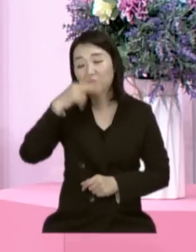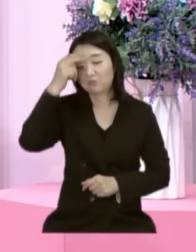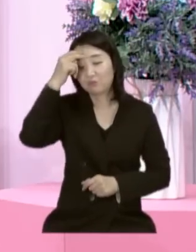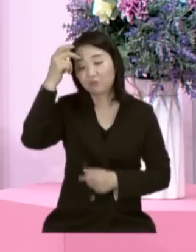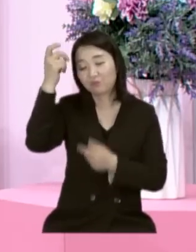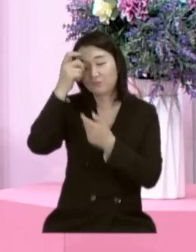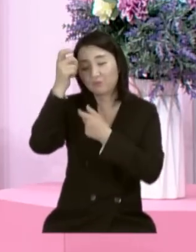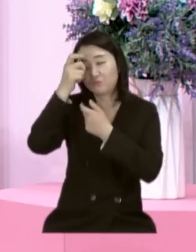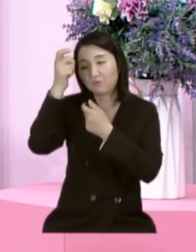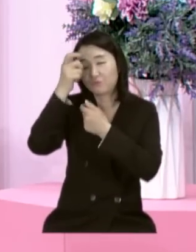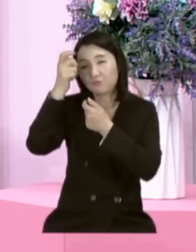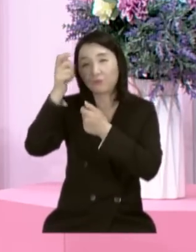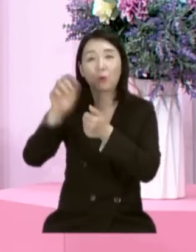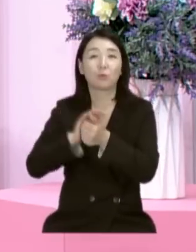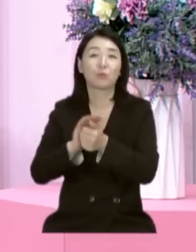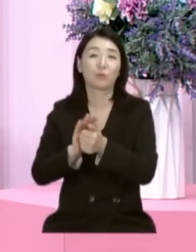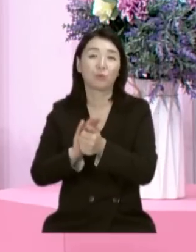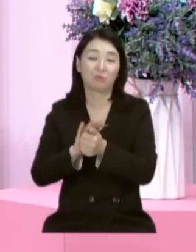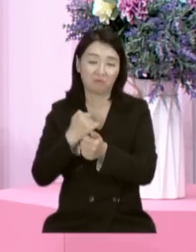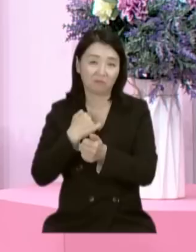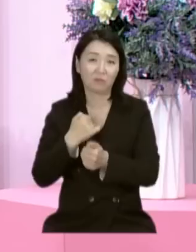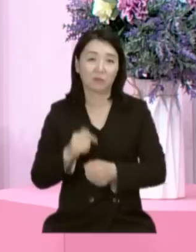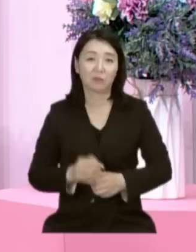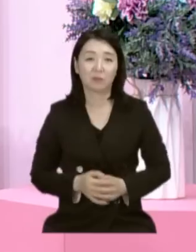이제 그 위로를 받으면서 제가